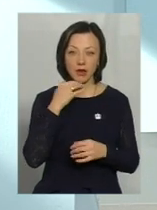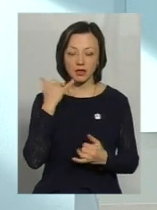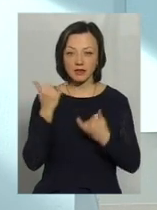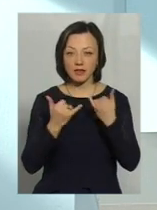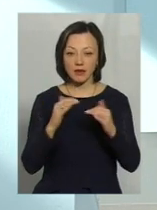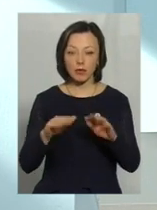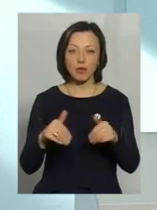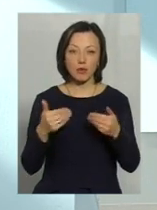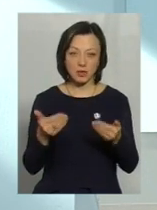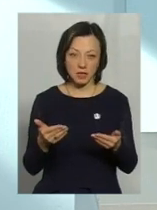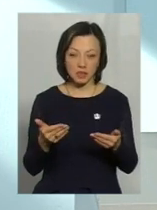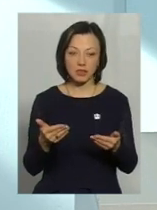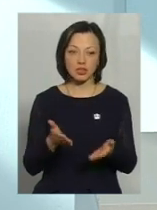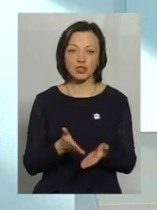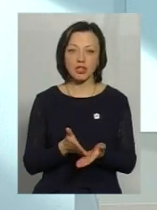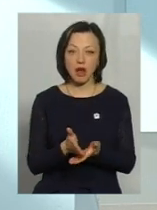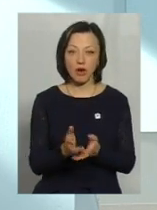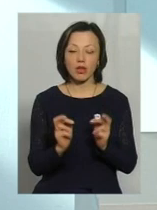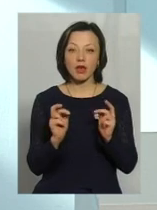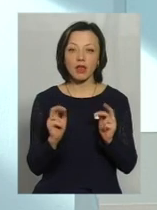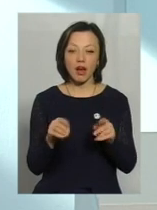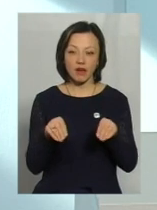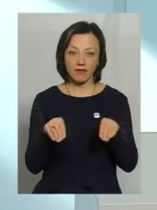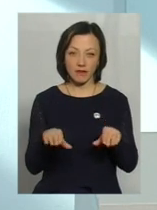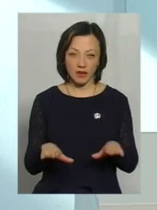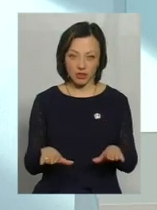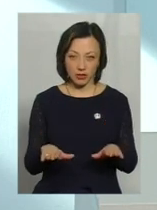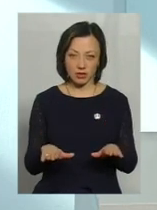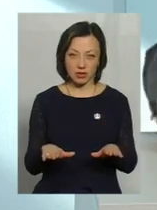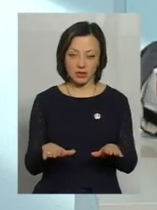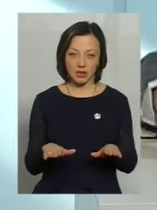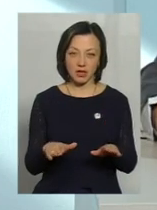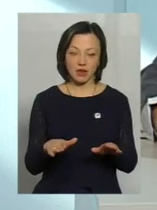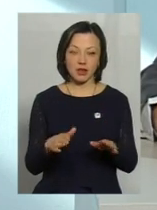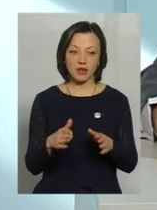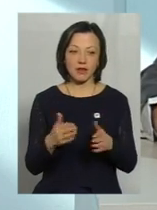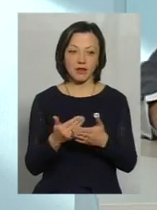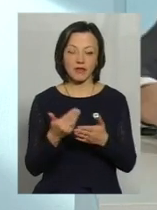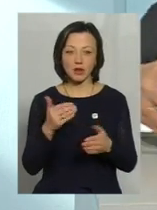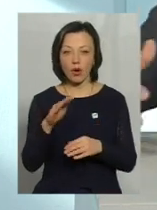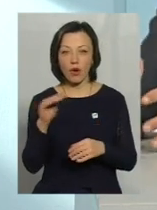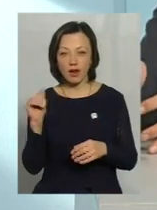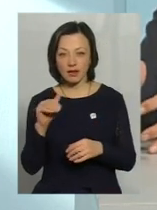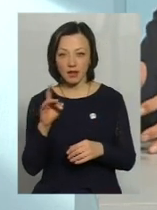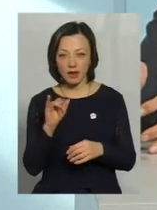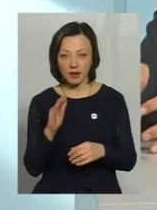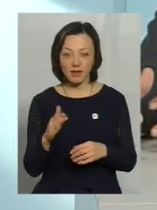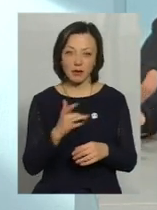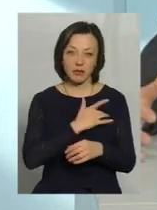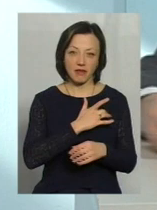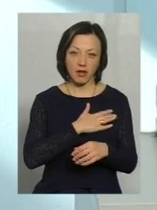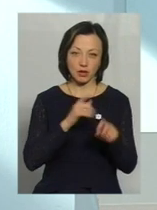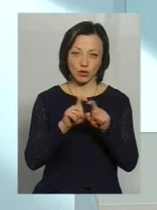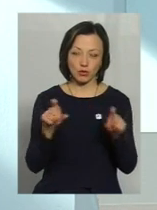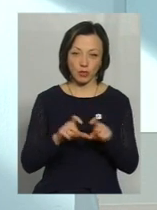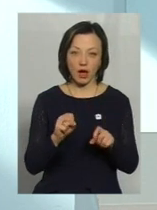і пропозицій шляху, як від концесіонерів, як сьогодні від орендарів, так і від приватних